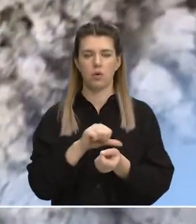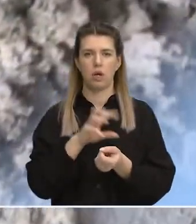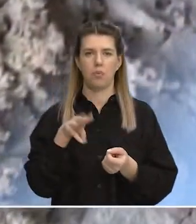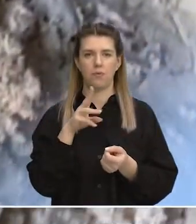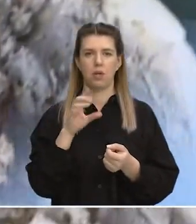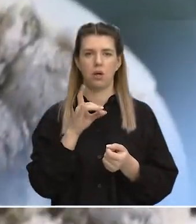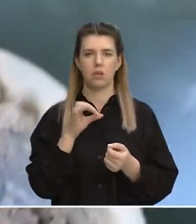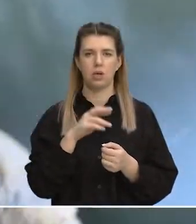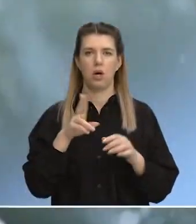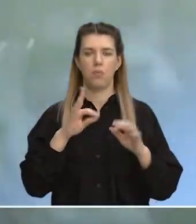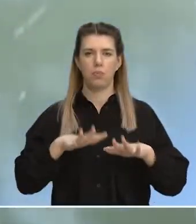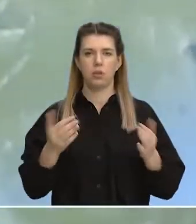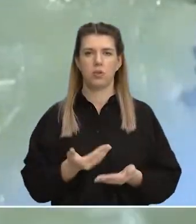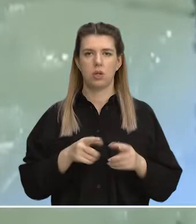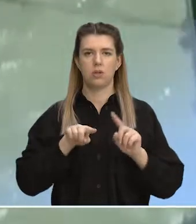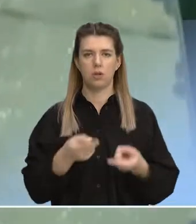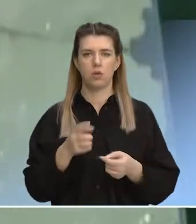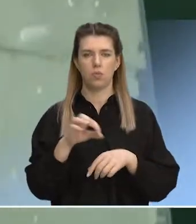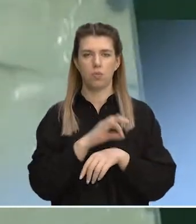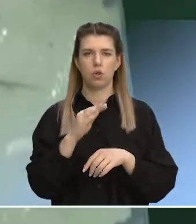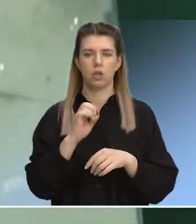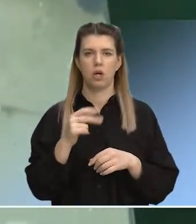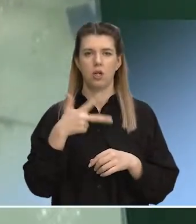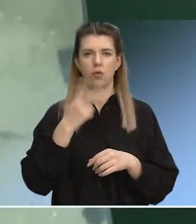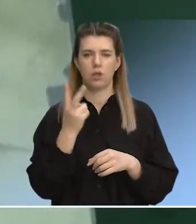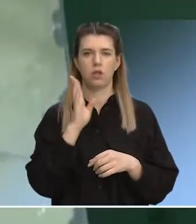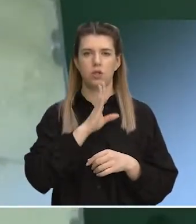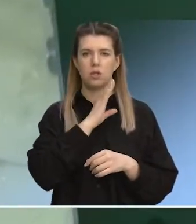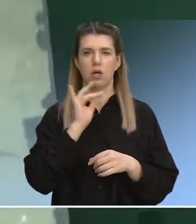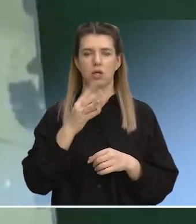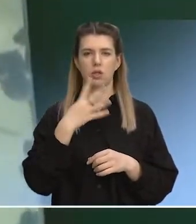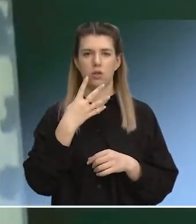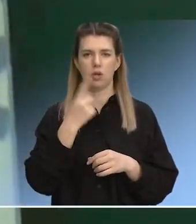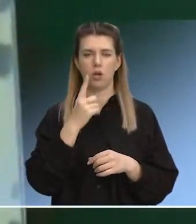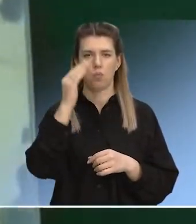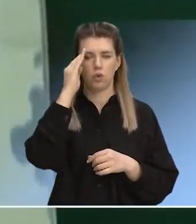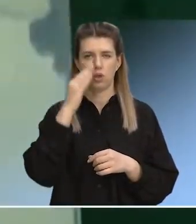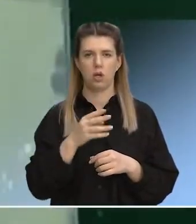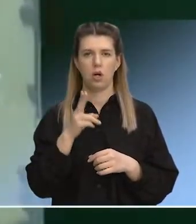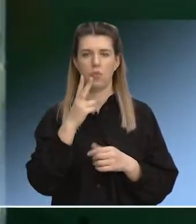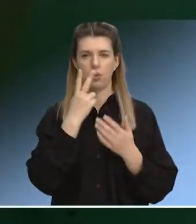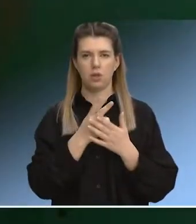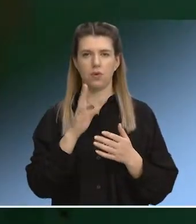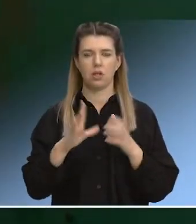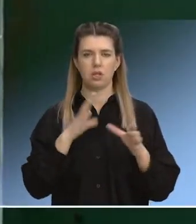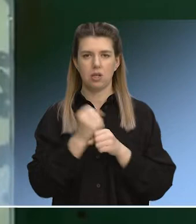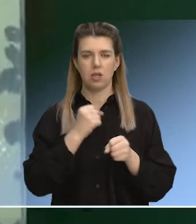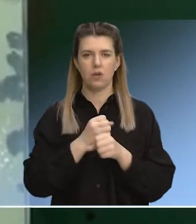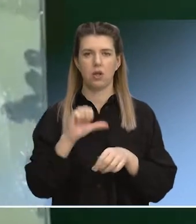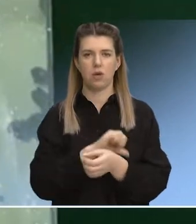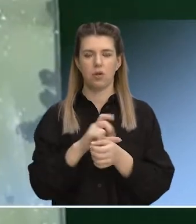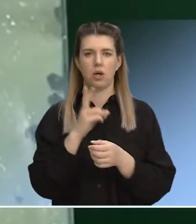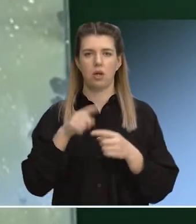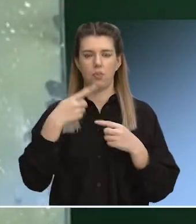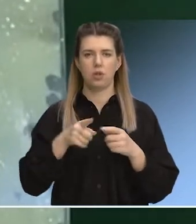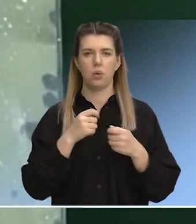наркотиков МВД России по месту проживания задержали супругов, 32-летнюю женщину и 41-летнего мужчину, подозреваемых в изготовлении наркотиков